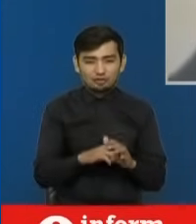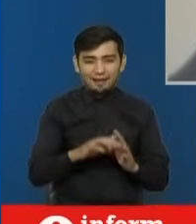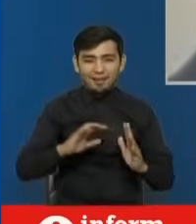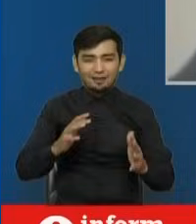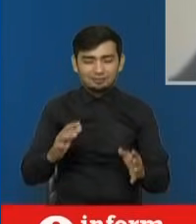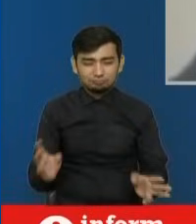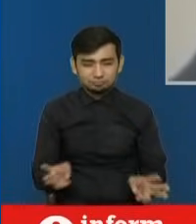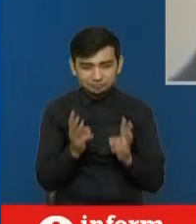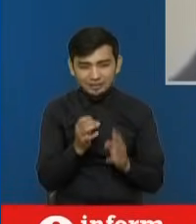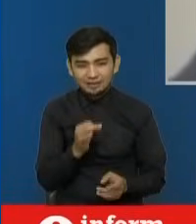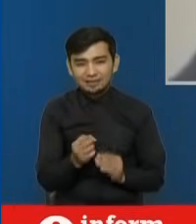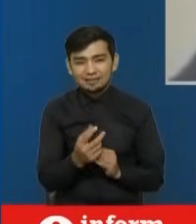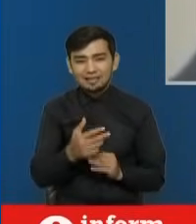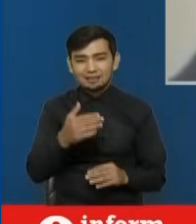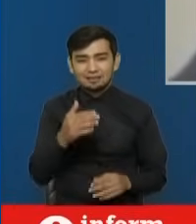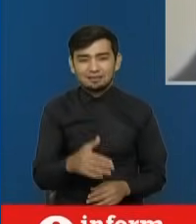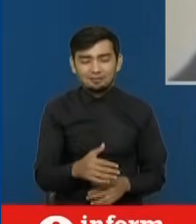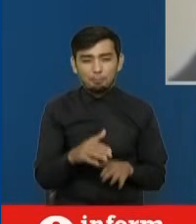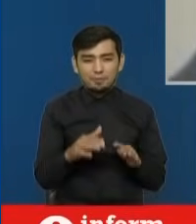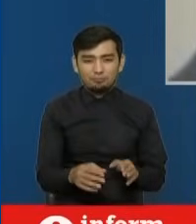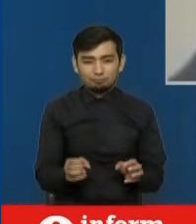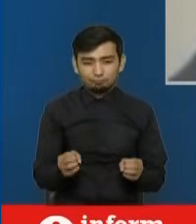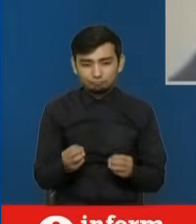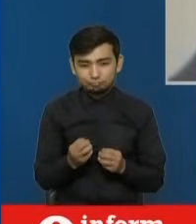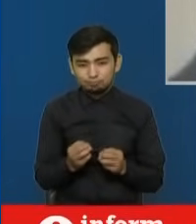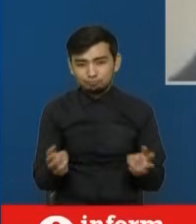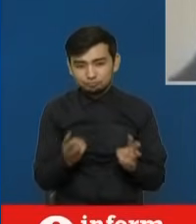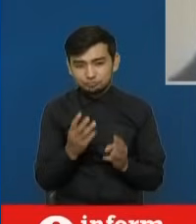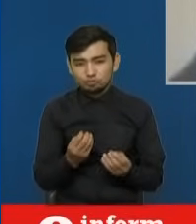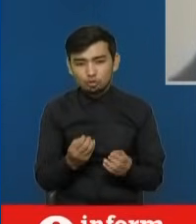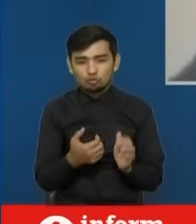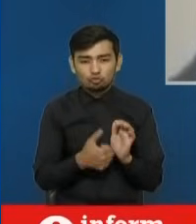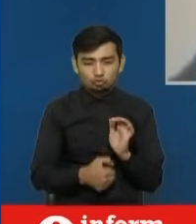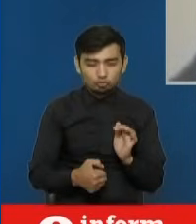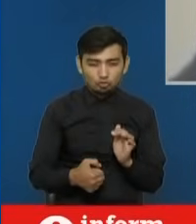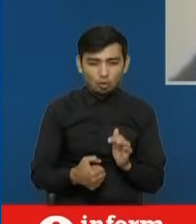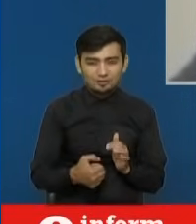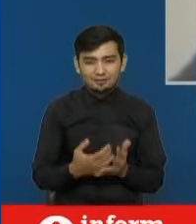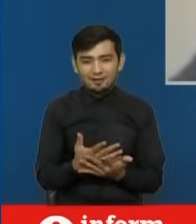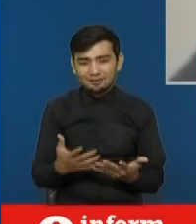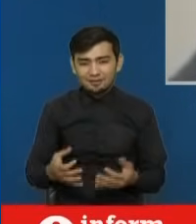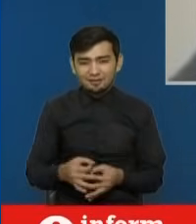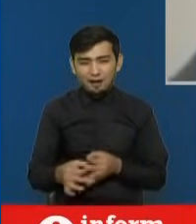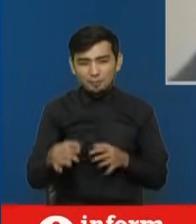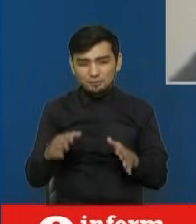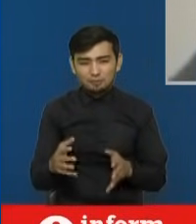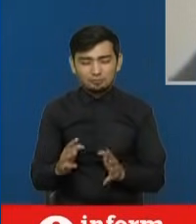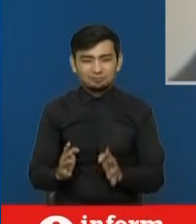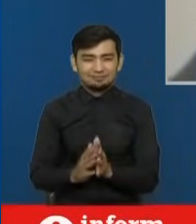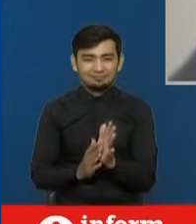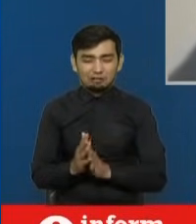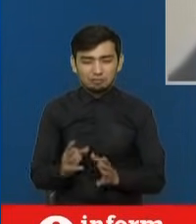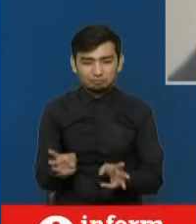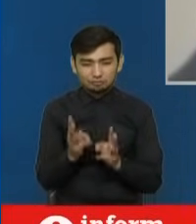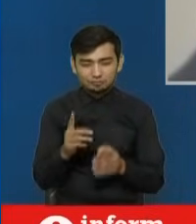оперативно-служебных Пожаров и а там около 600 ных загораний получается зарегистрировано на данный